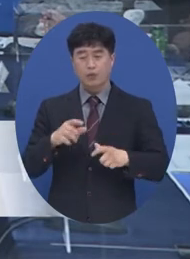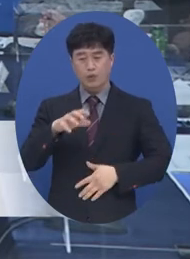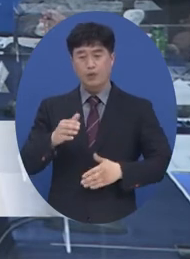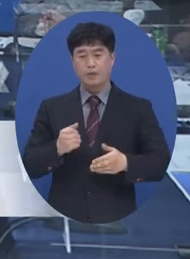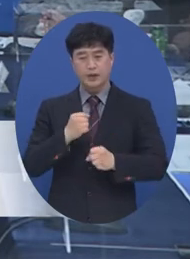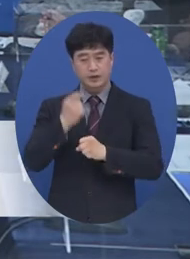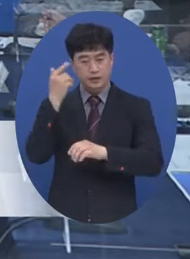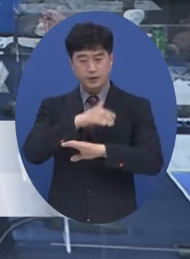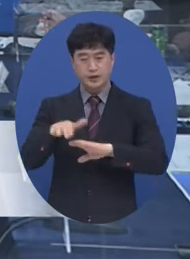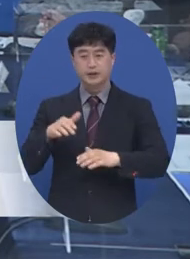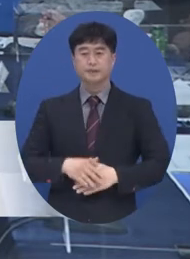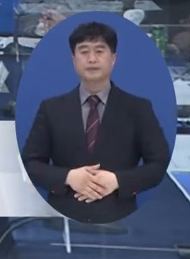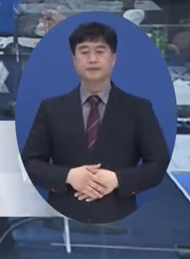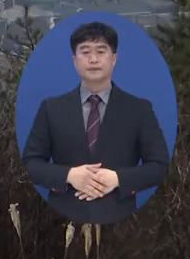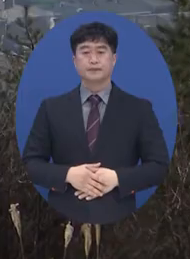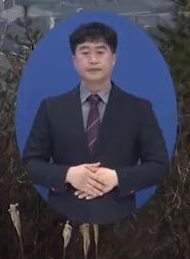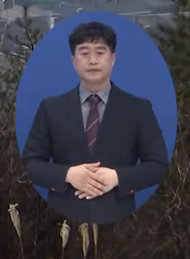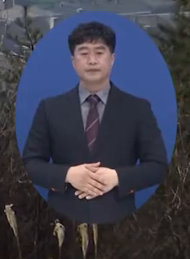김태희 기자의 보도입니다.